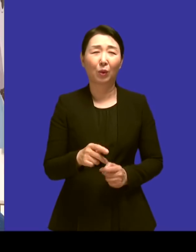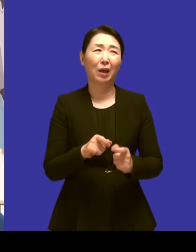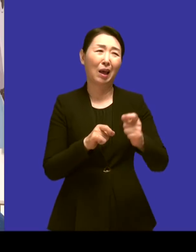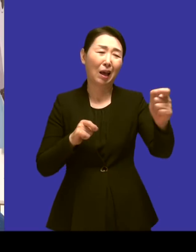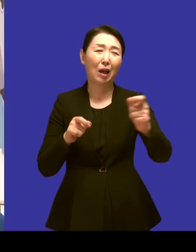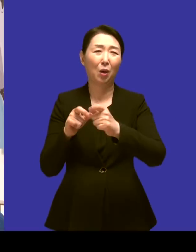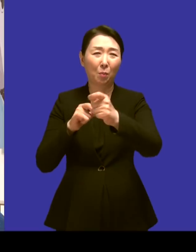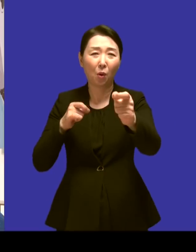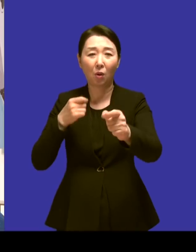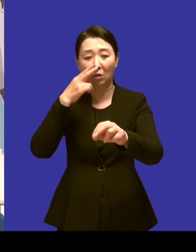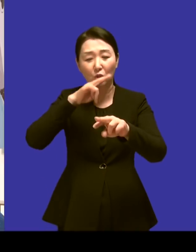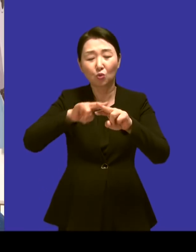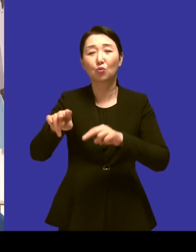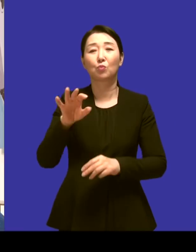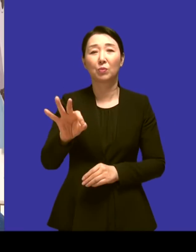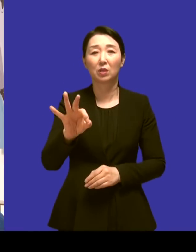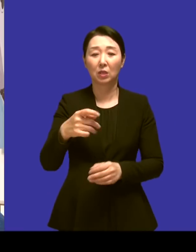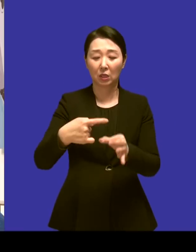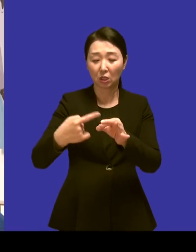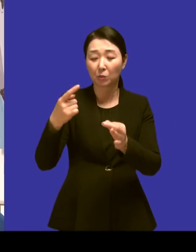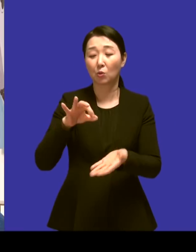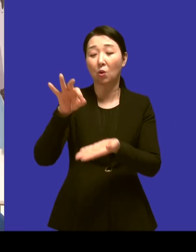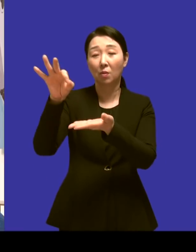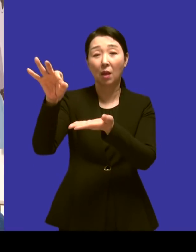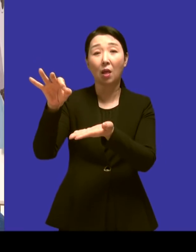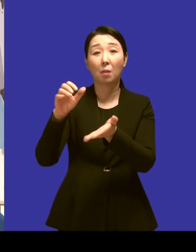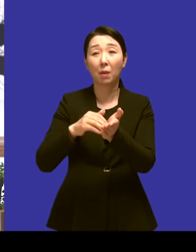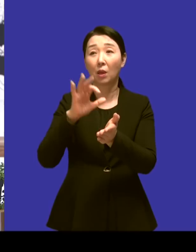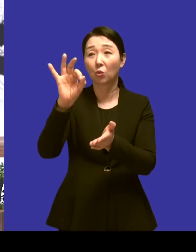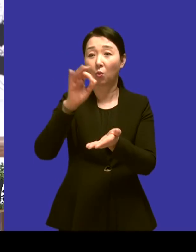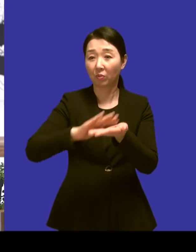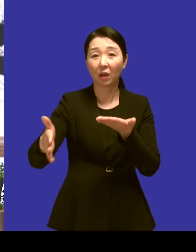멀잖아요. 기름값 나가고 11조 내고 나면은 돈이